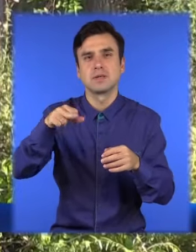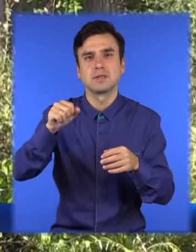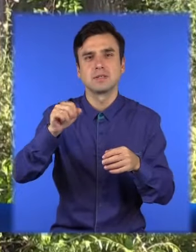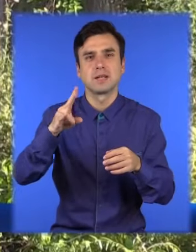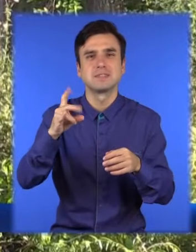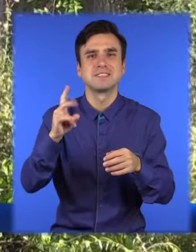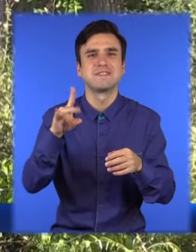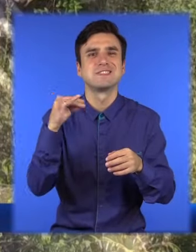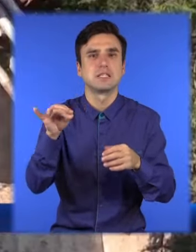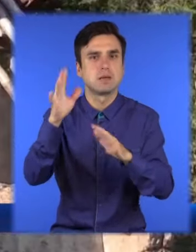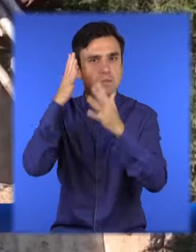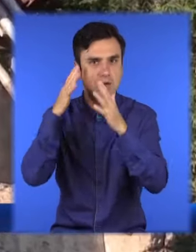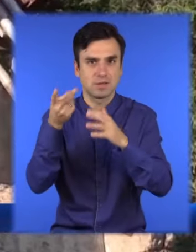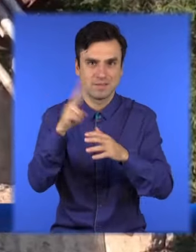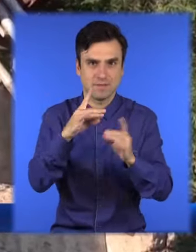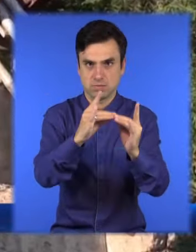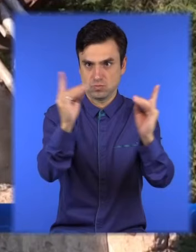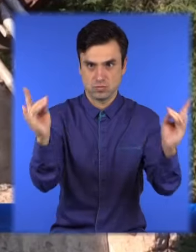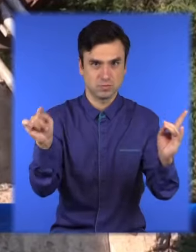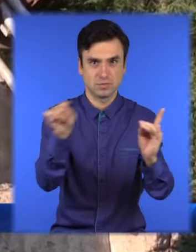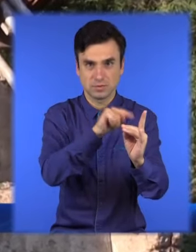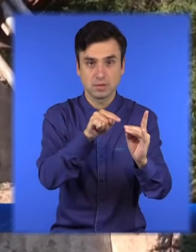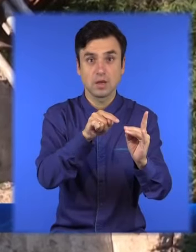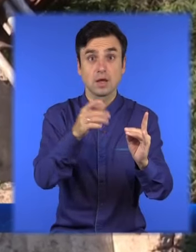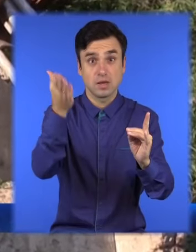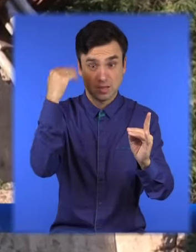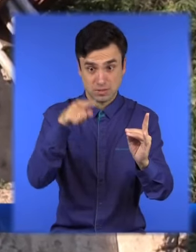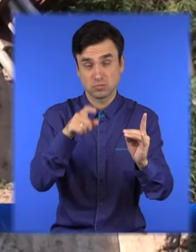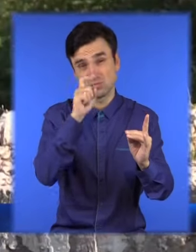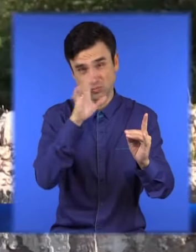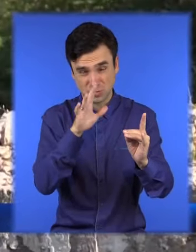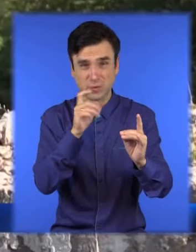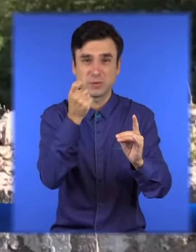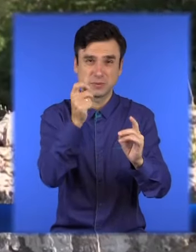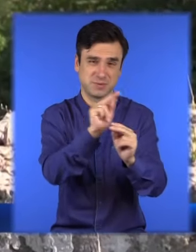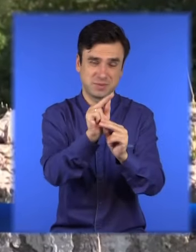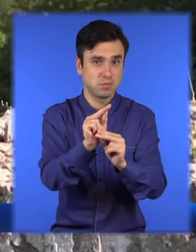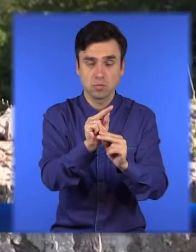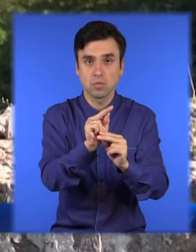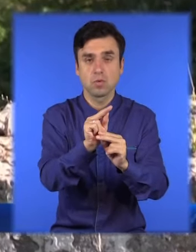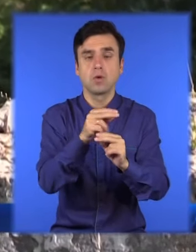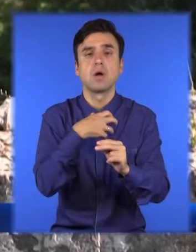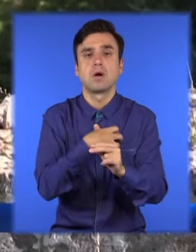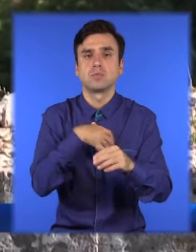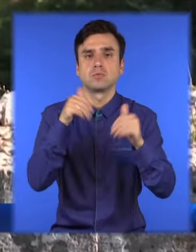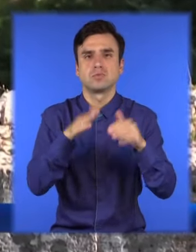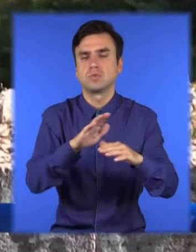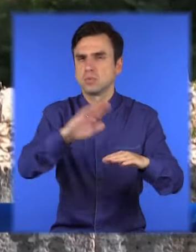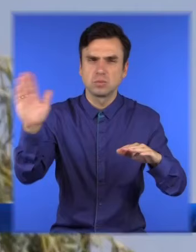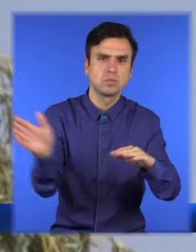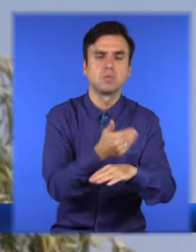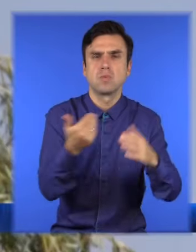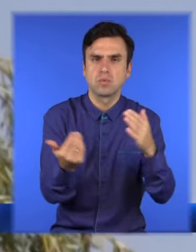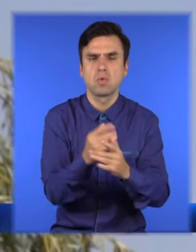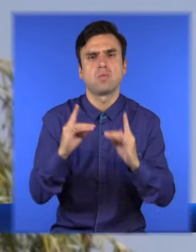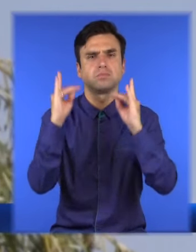розібрали, аби провести повну реконструкцію, хоча можна було зробити часткову. Але, незважаючи на обіцянки чиновників, міст